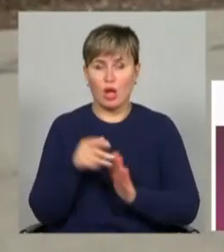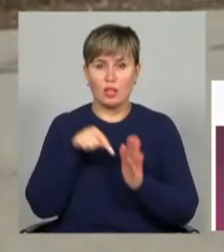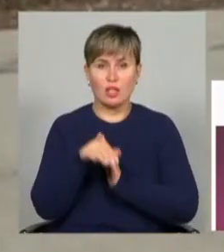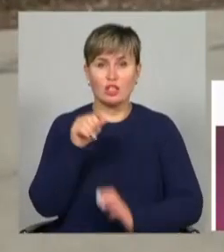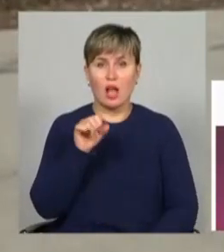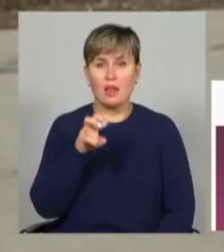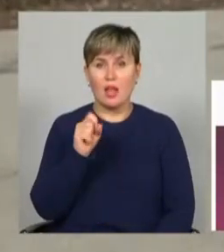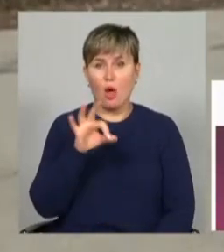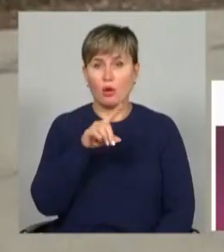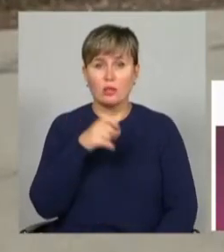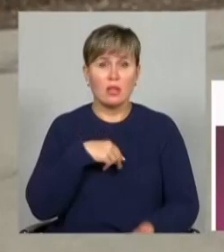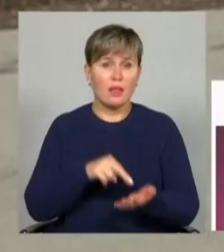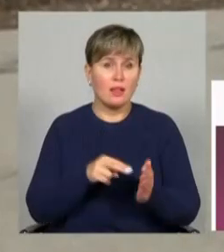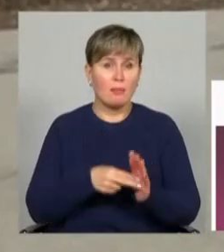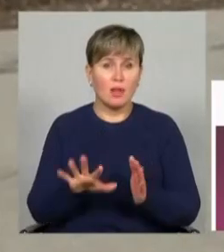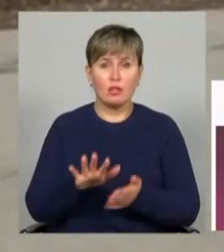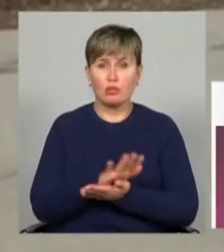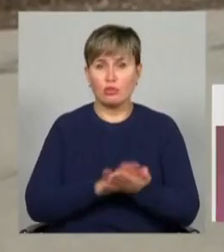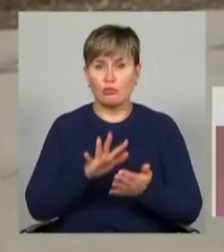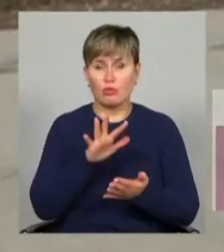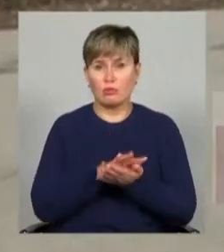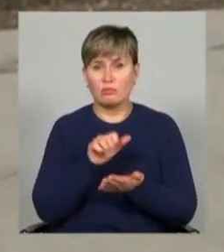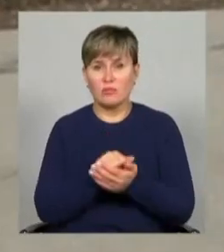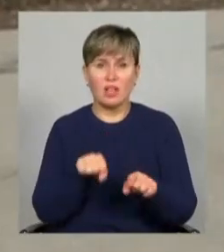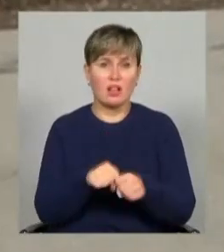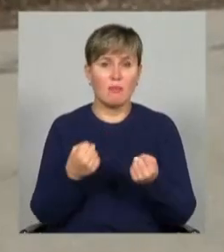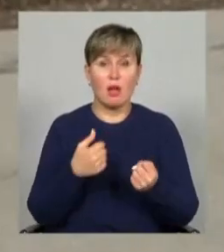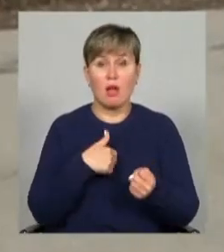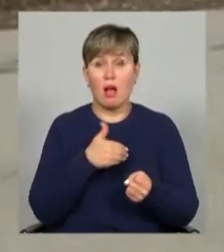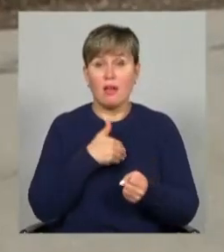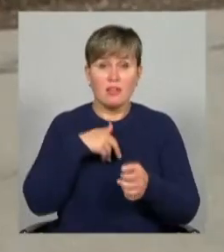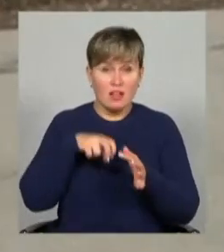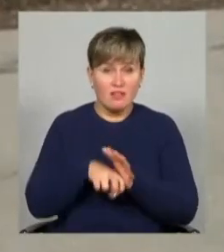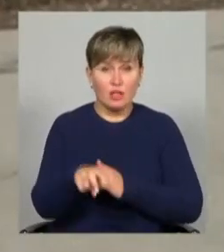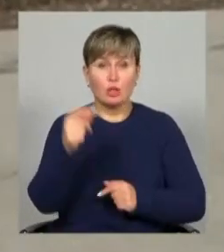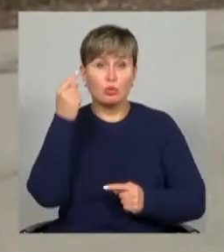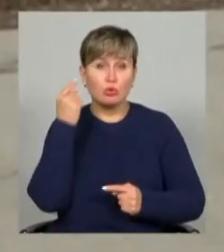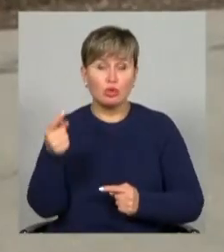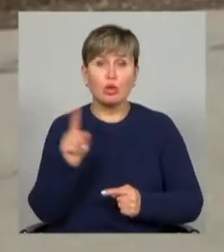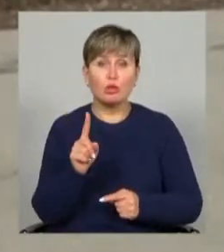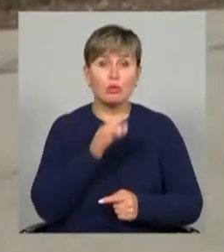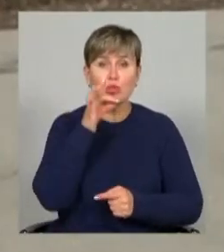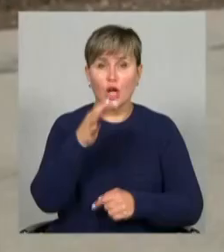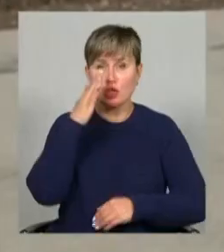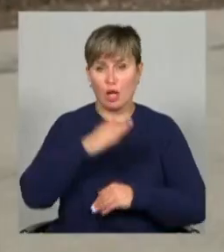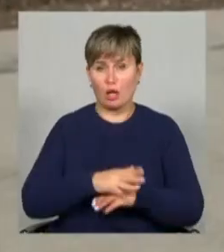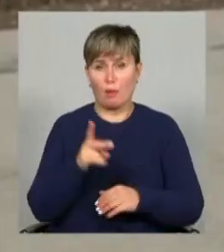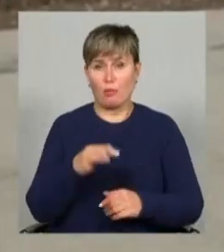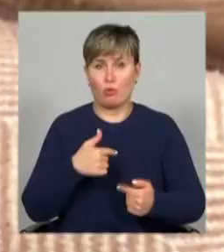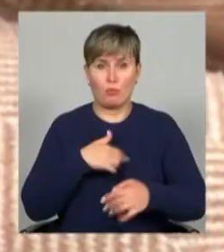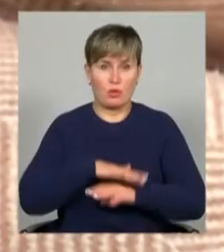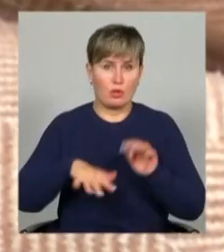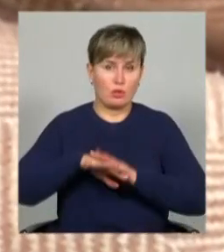Жаноузене. Я даже не планировал ничего крушить или вредить кому-то. Я хотел выйти на площадь, услышать, что скажет Аким, но меня